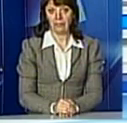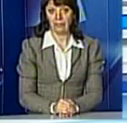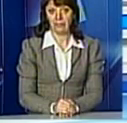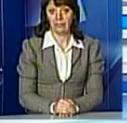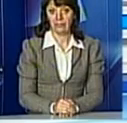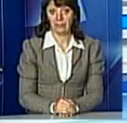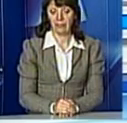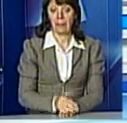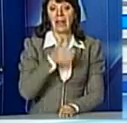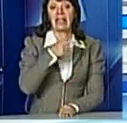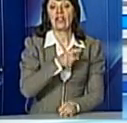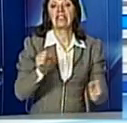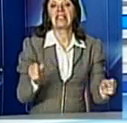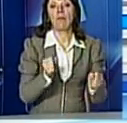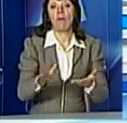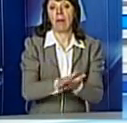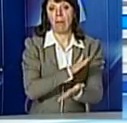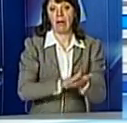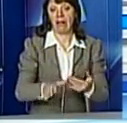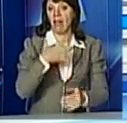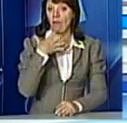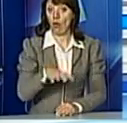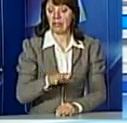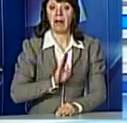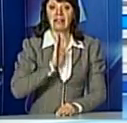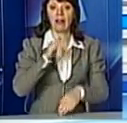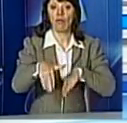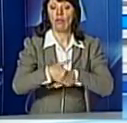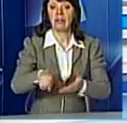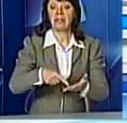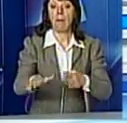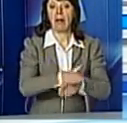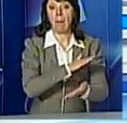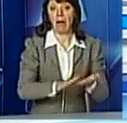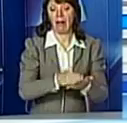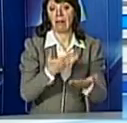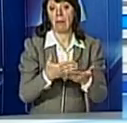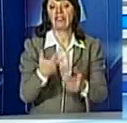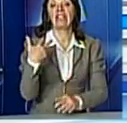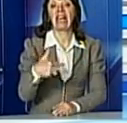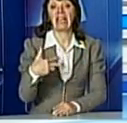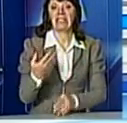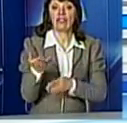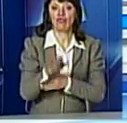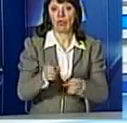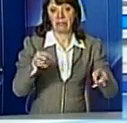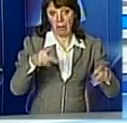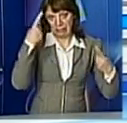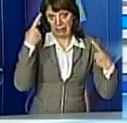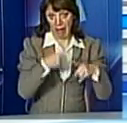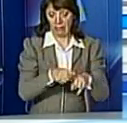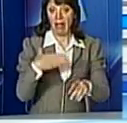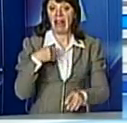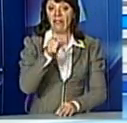новини сезон зимового прибирання у розпалі зранку вулиці міста прибирали майже три десятки одиниць спецтехніки